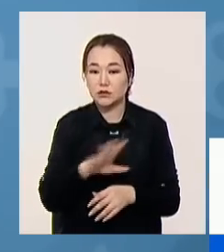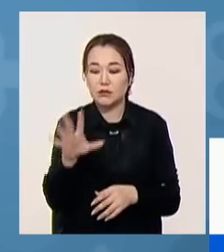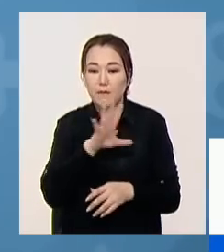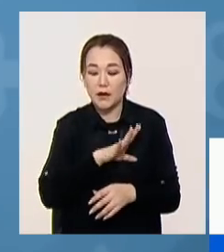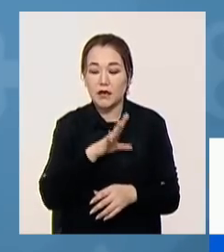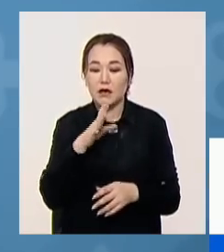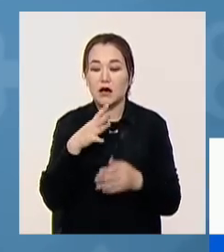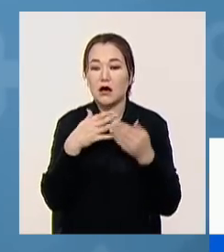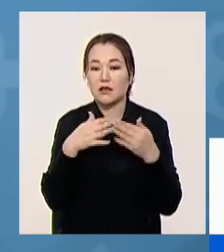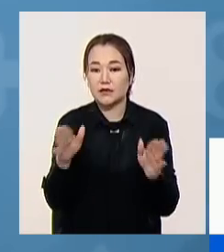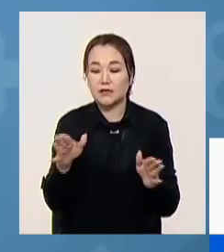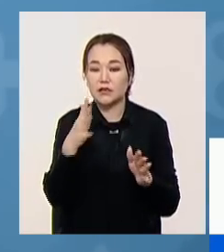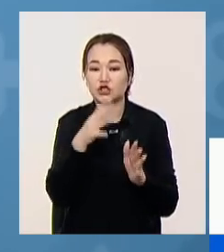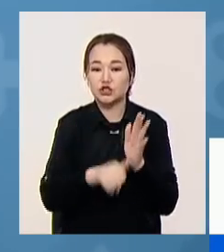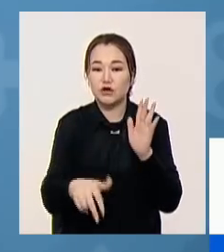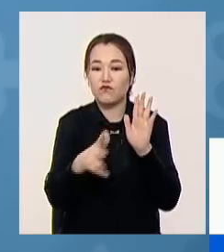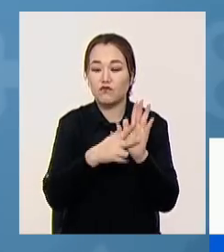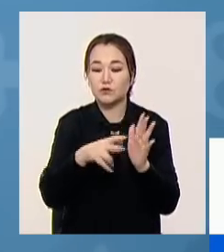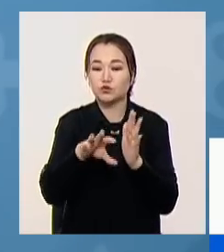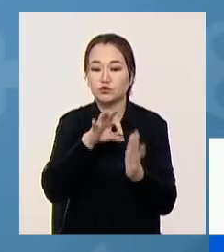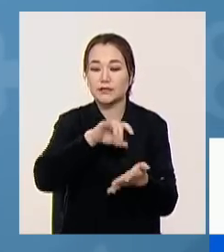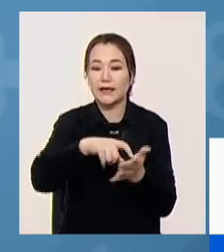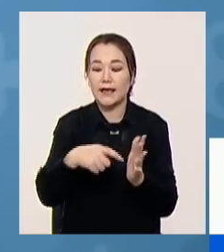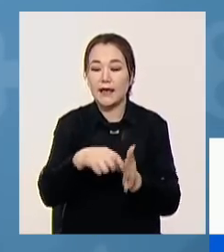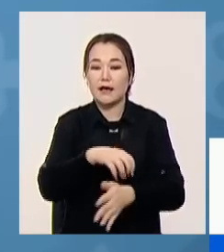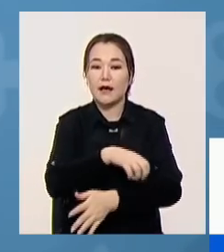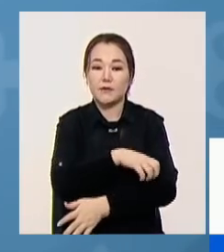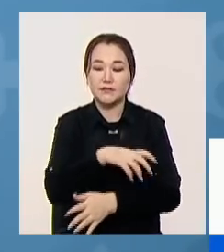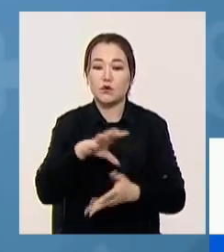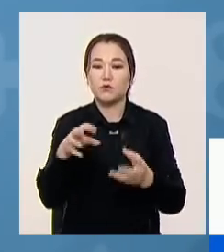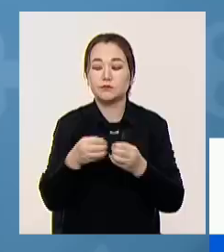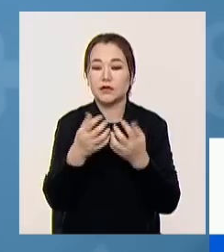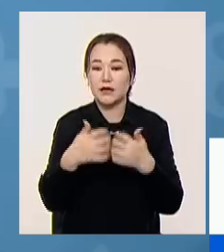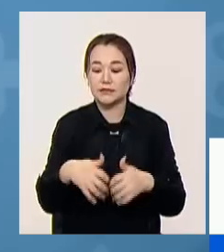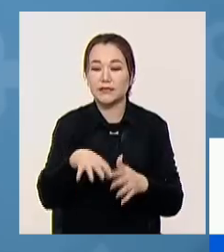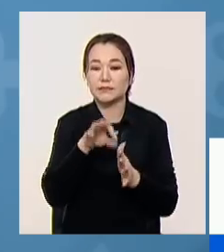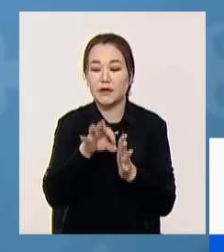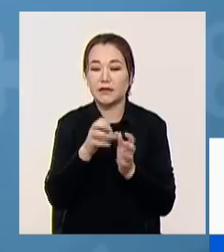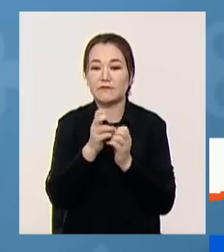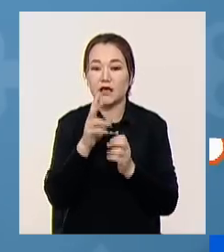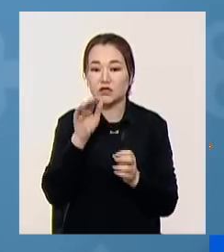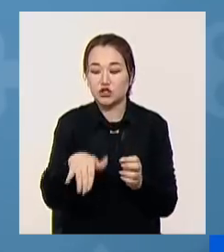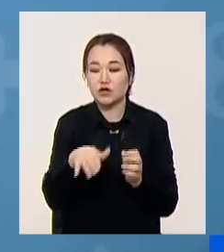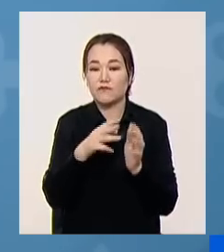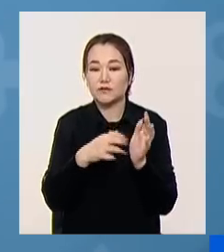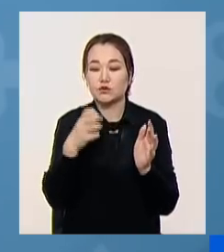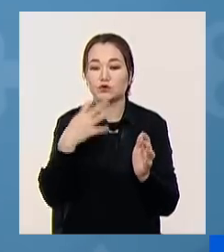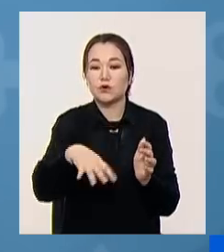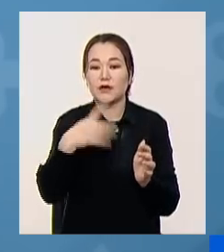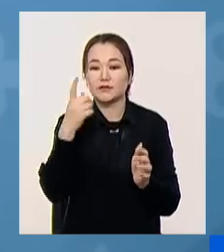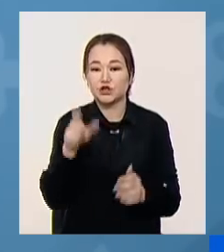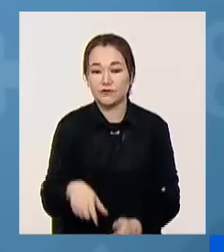были открыты 68 участковых избирательных комиссий с общим количеством избирателей 12 841 человек.